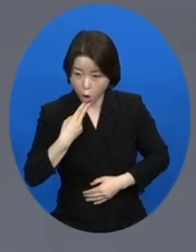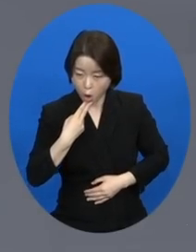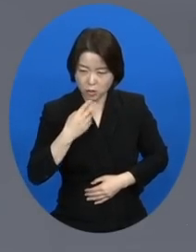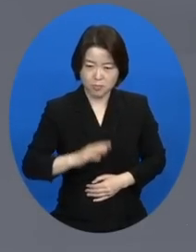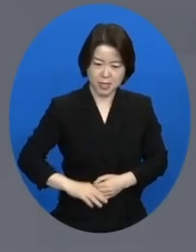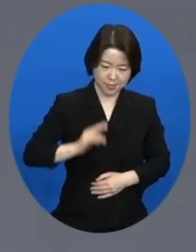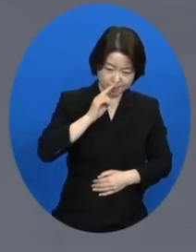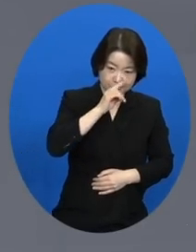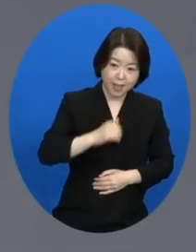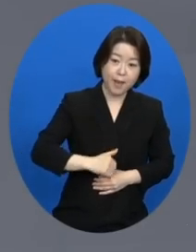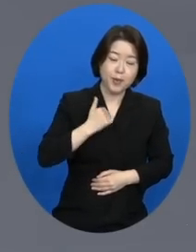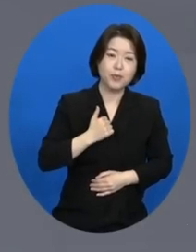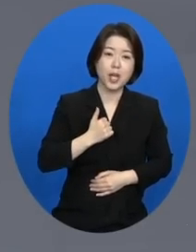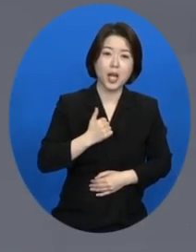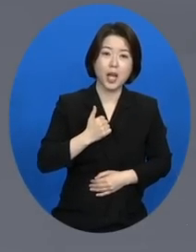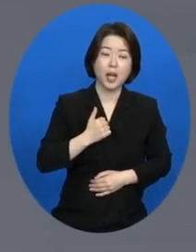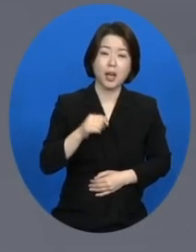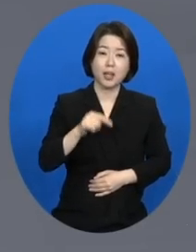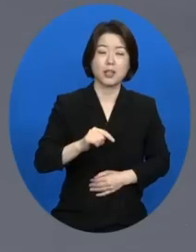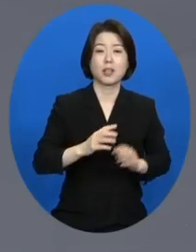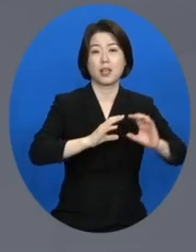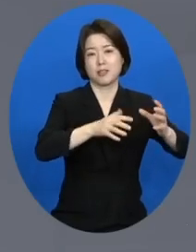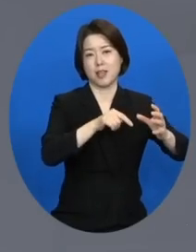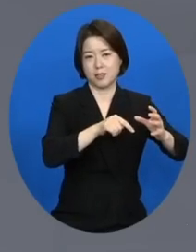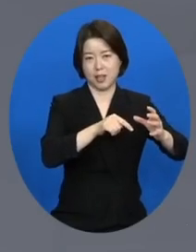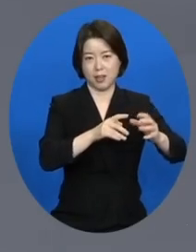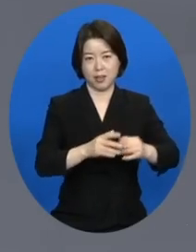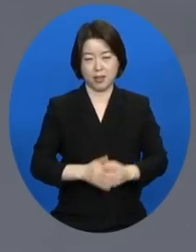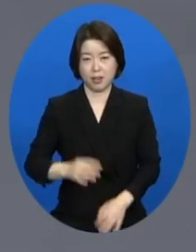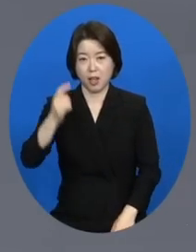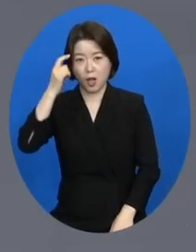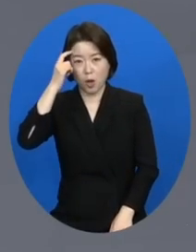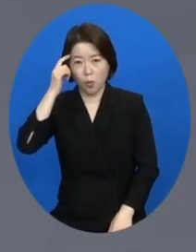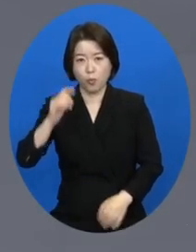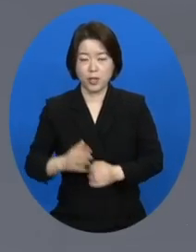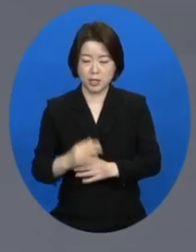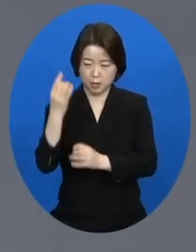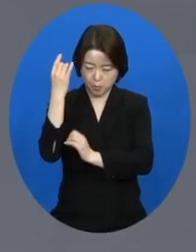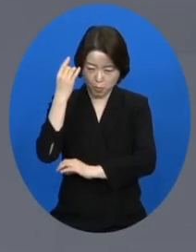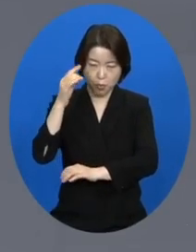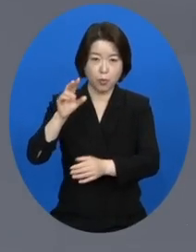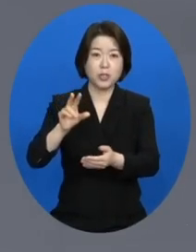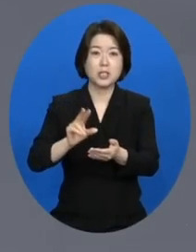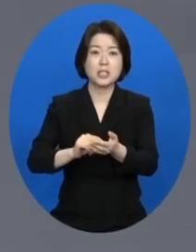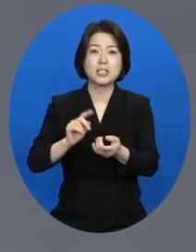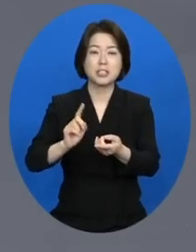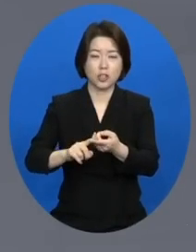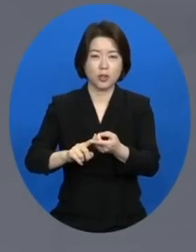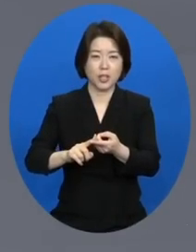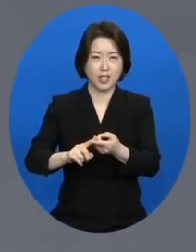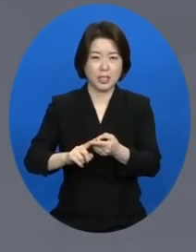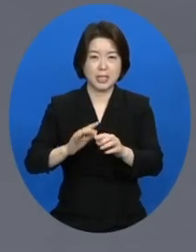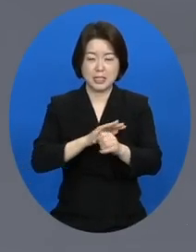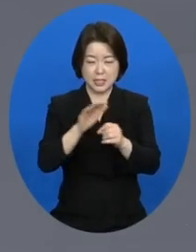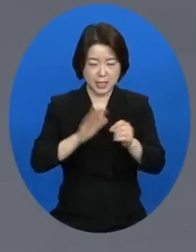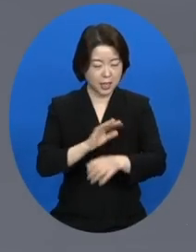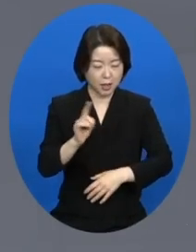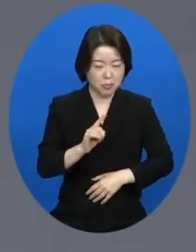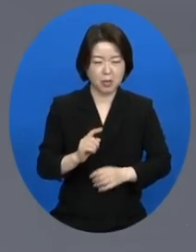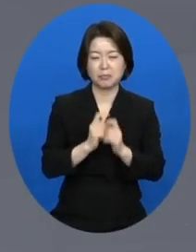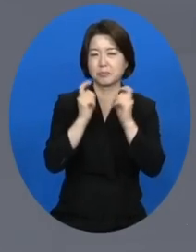시기하고 분노하는 것이 세상입니다. 왜냐하면 세상의 본질적인 사랑은 이기적인 사랑이야.